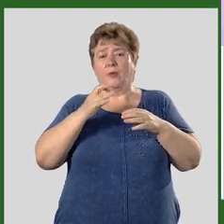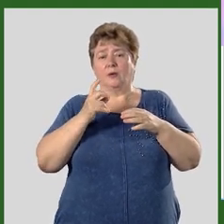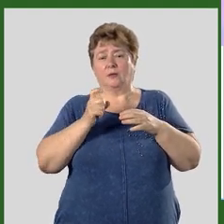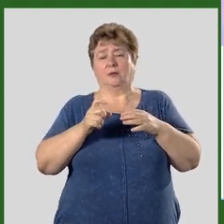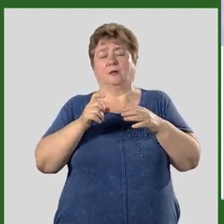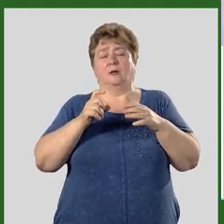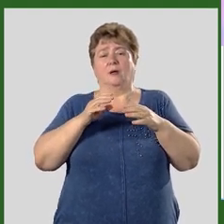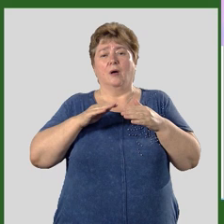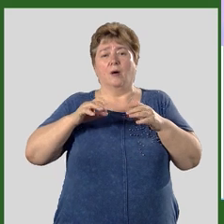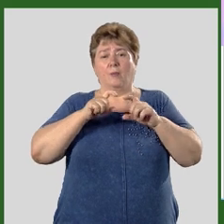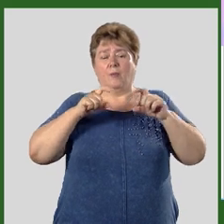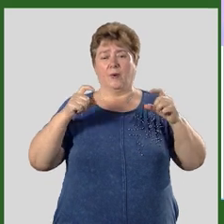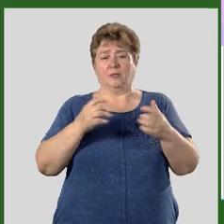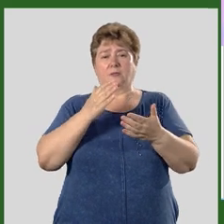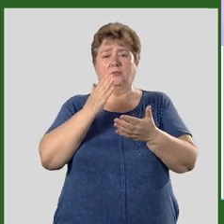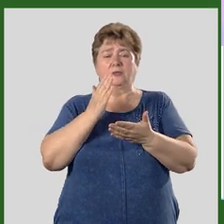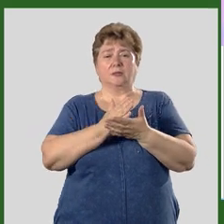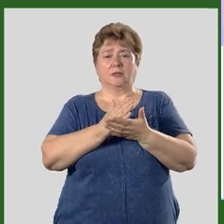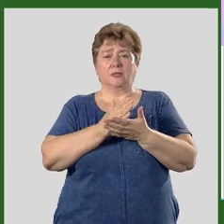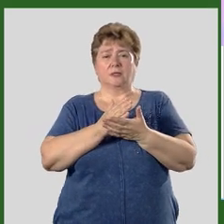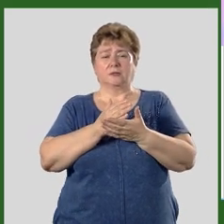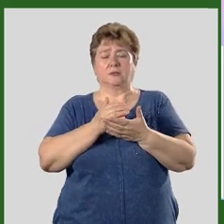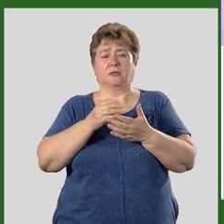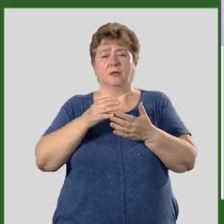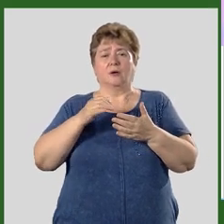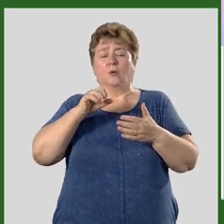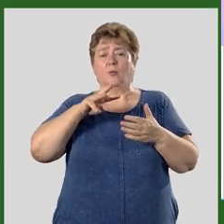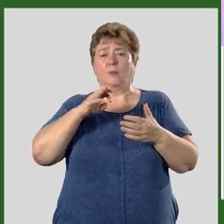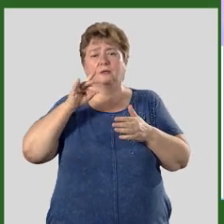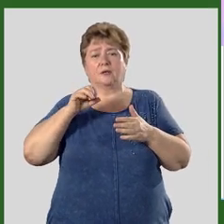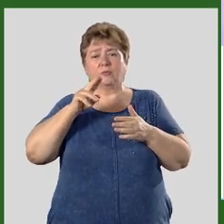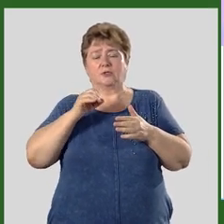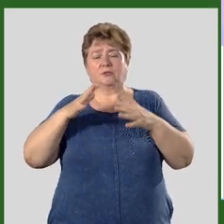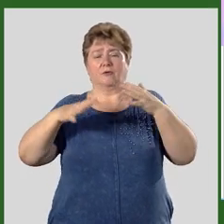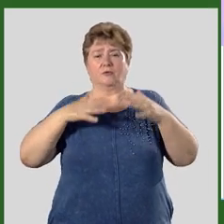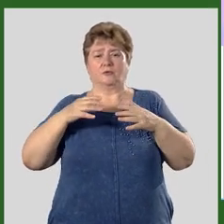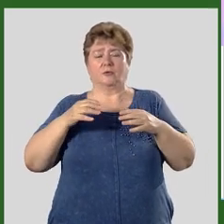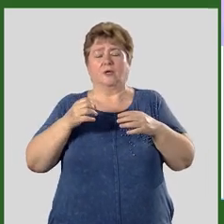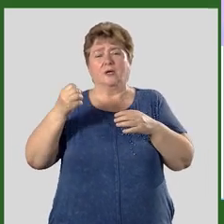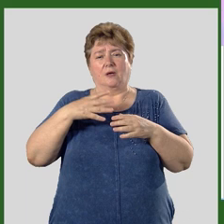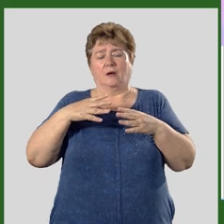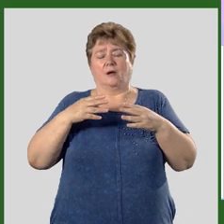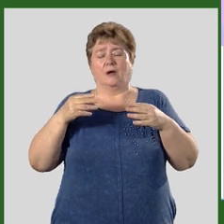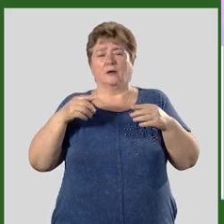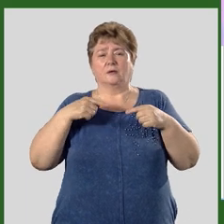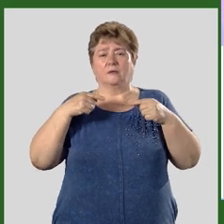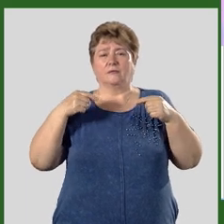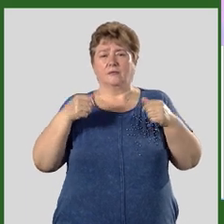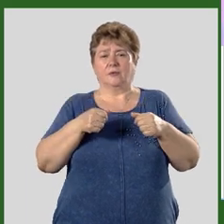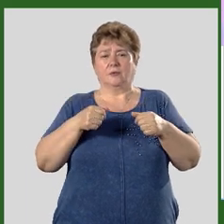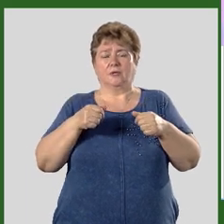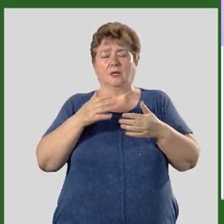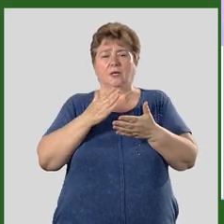климатических поясах господствуют умеренные воздушные массы. Здесь ярко выражены все